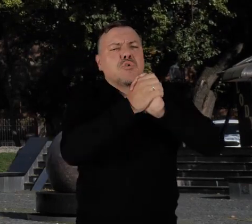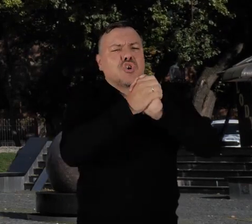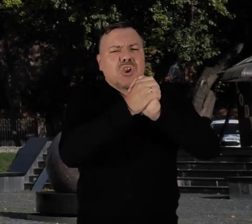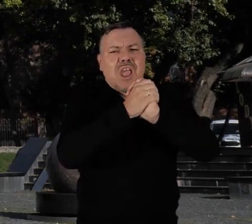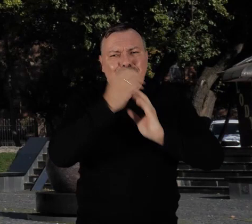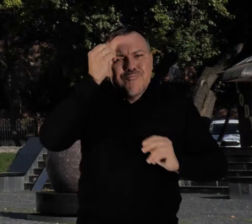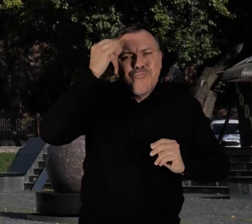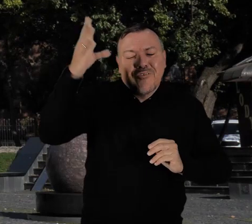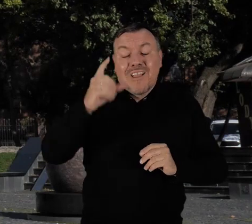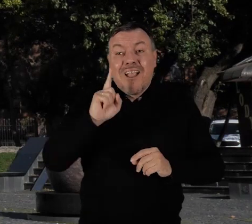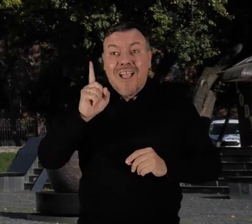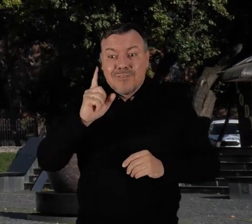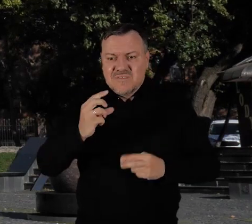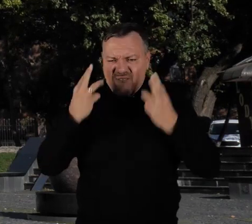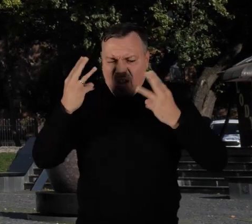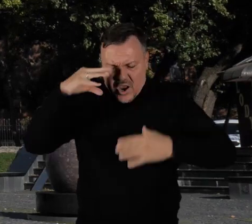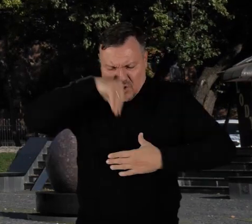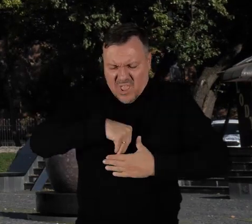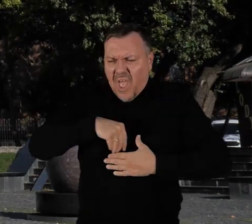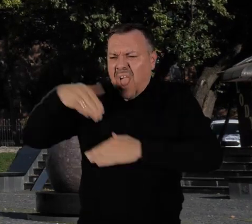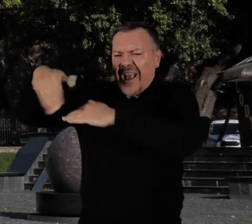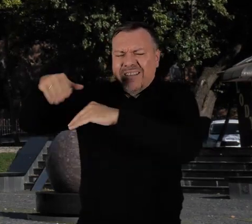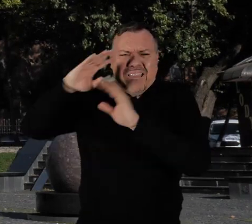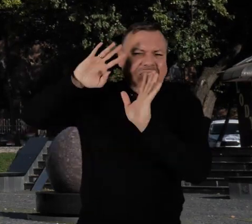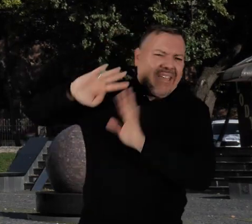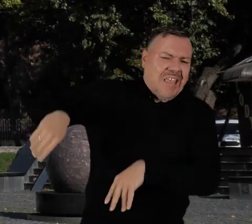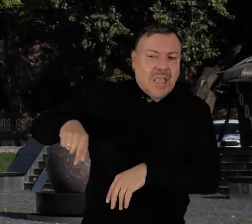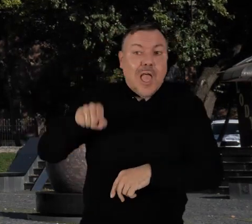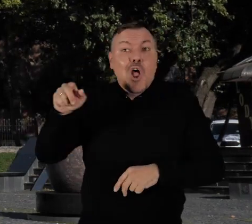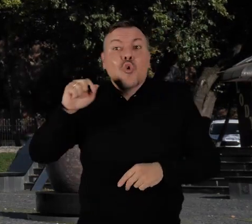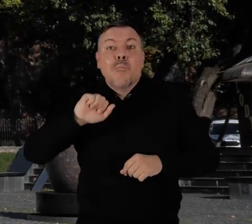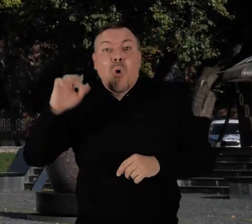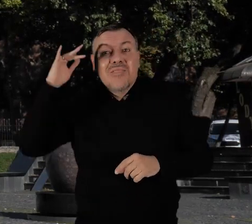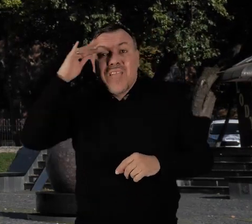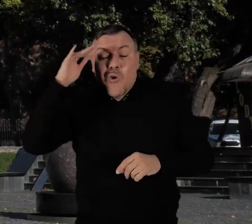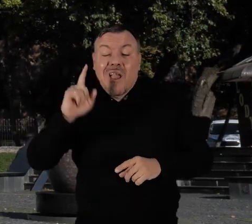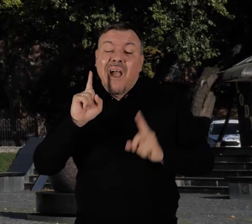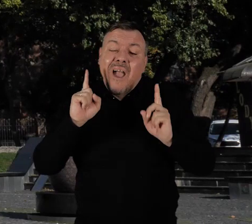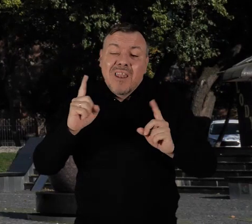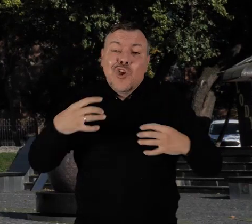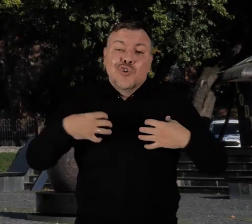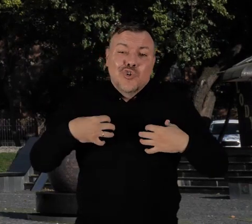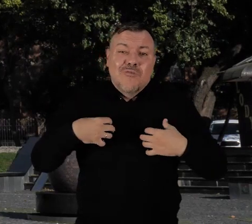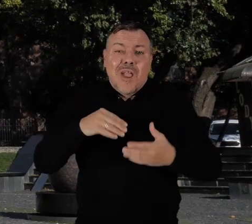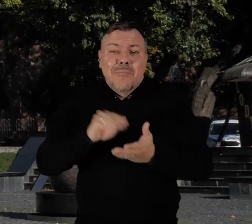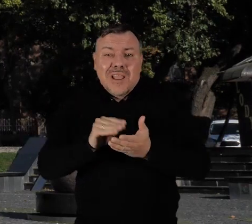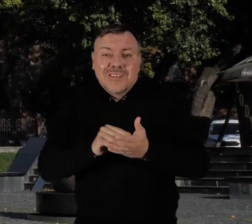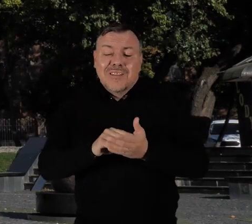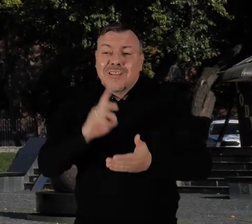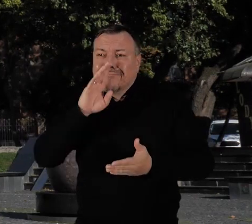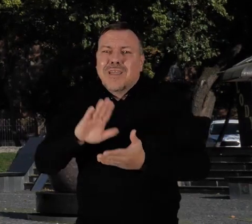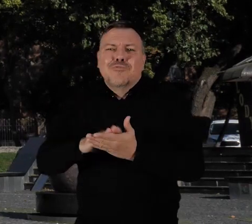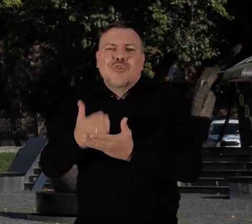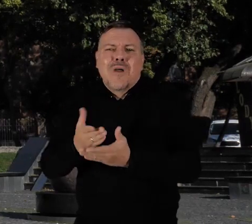więc skutek wewnętrzny liczył się bardziej niż zewnętrzne efekty. Taka przynajmniej była teoria. W życiowej praktyce, jak